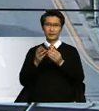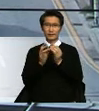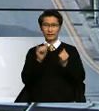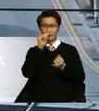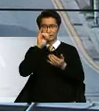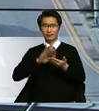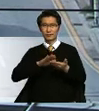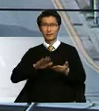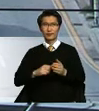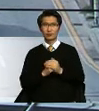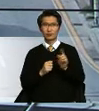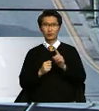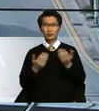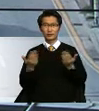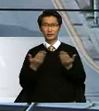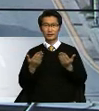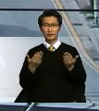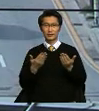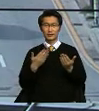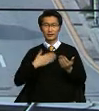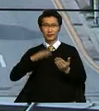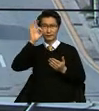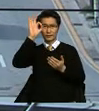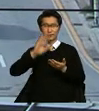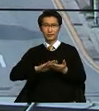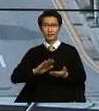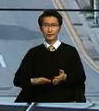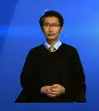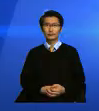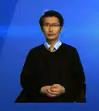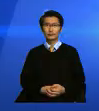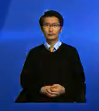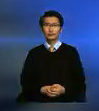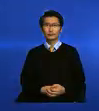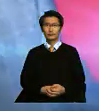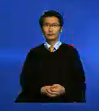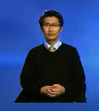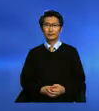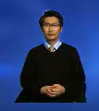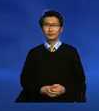시민이 있습니다. 무슨 사연인지 이상범 기자가 취재했습니다.